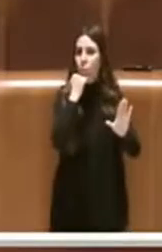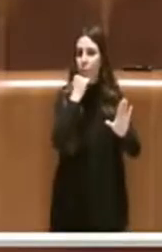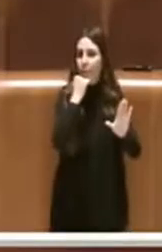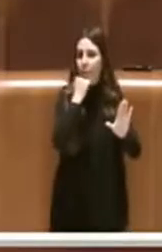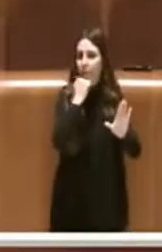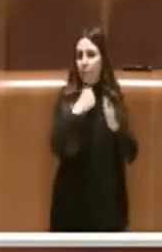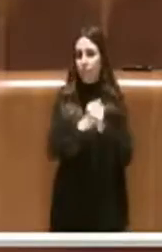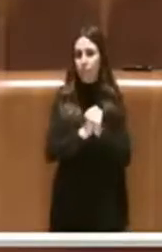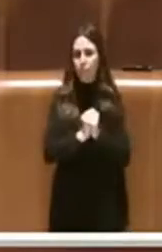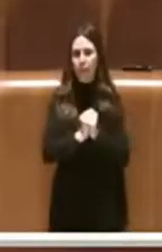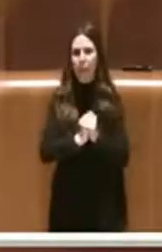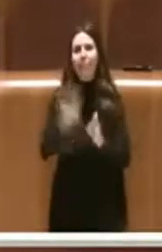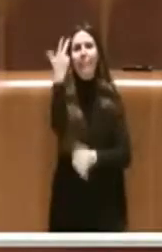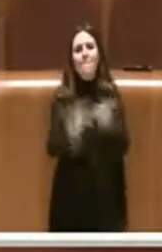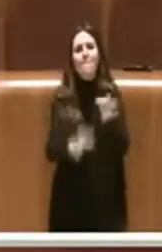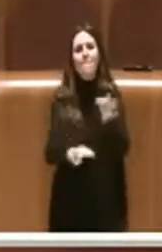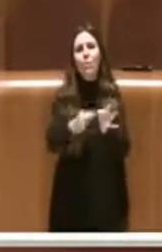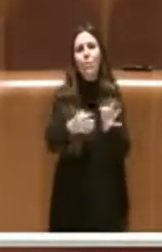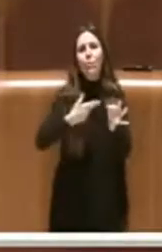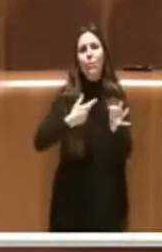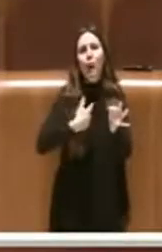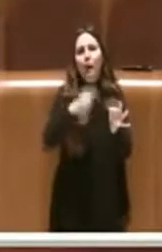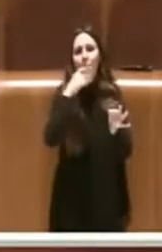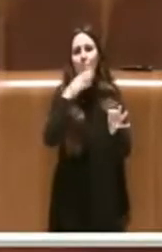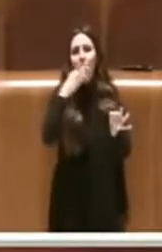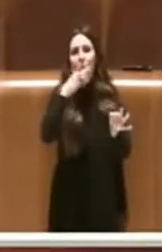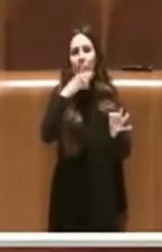Scusate, io 3 minuti